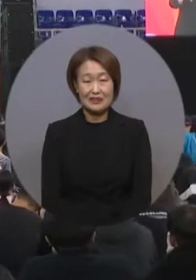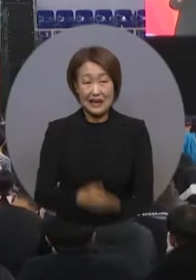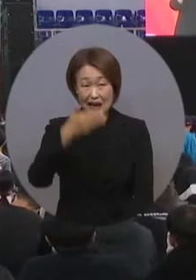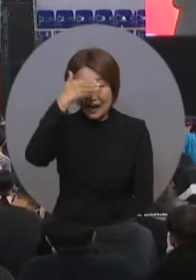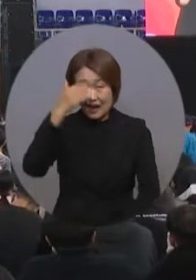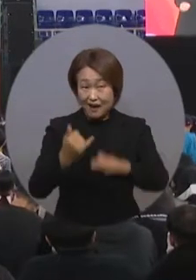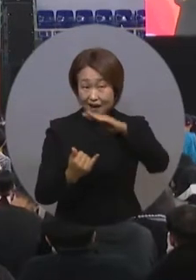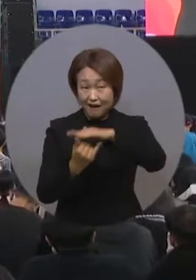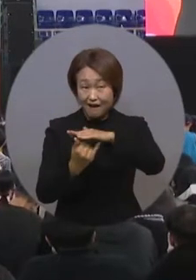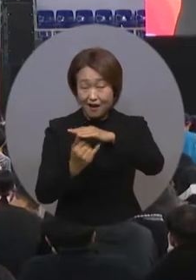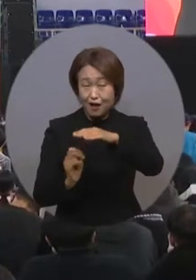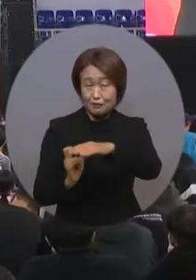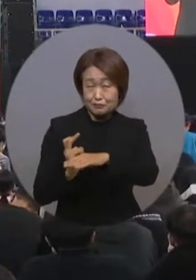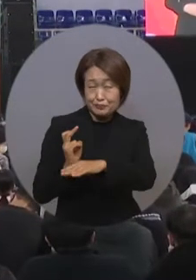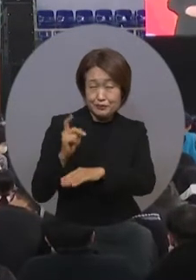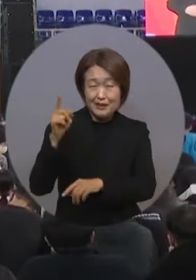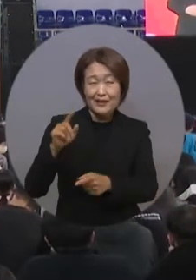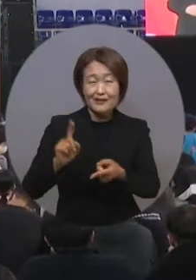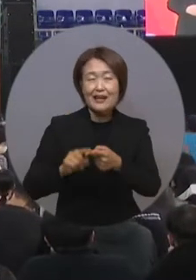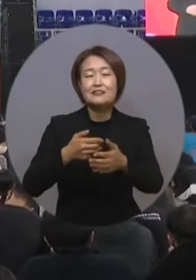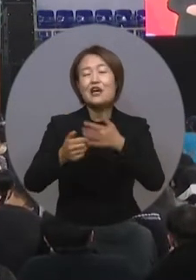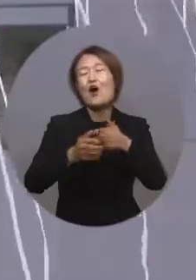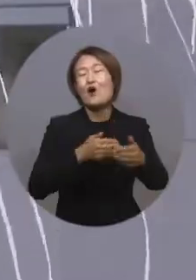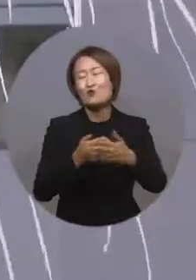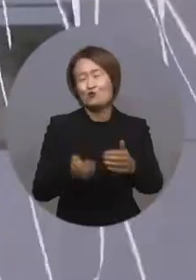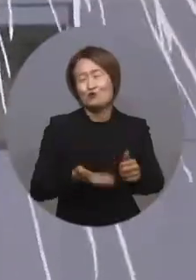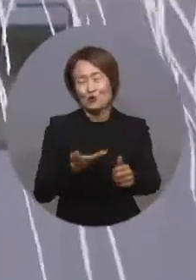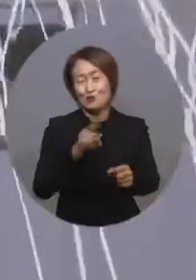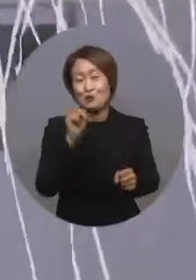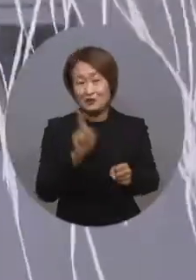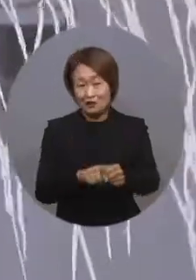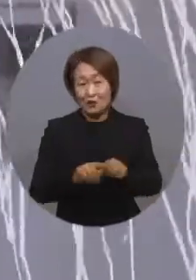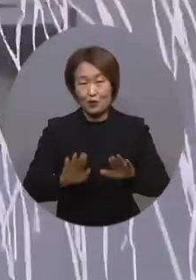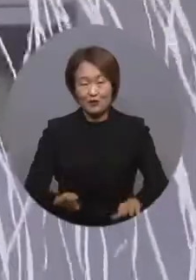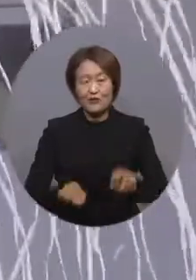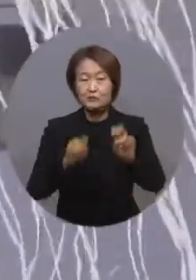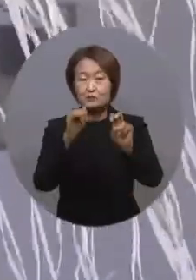청소년들에게 항공우주과학에 대한 체험의 장을 제공하는 제20회